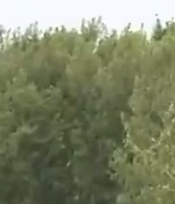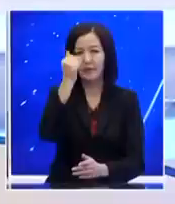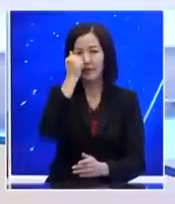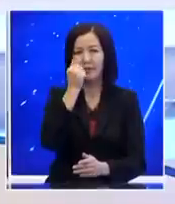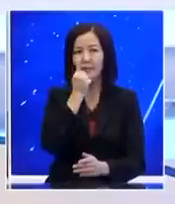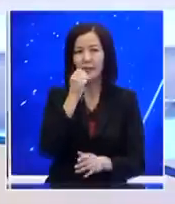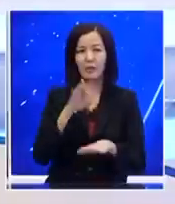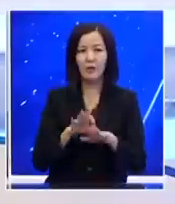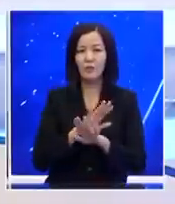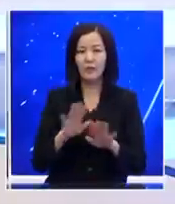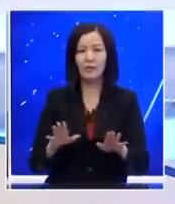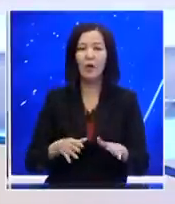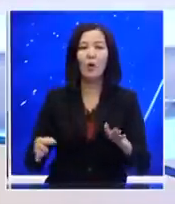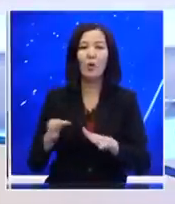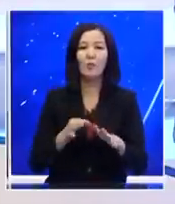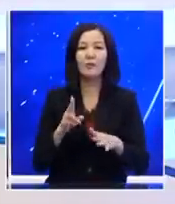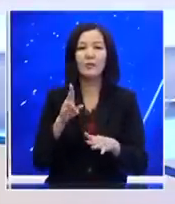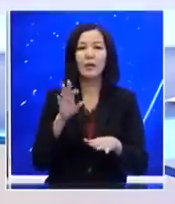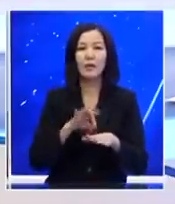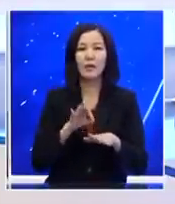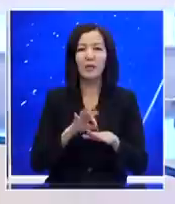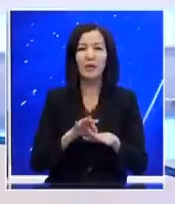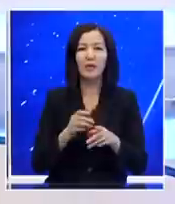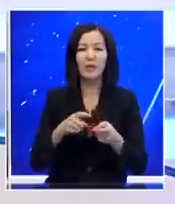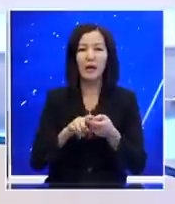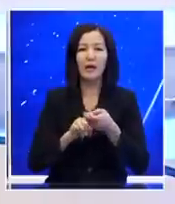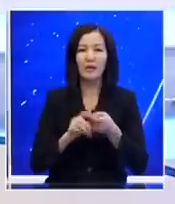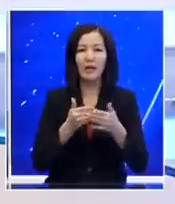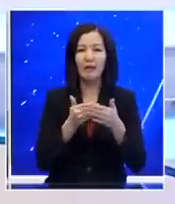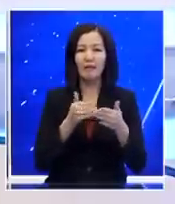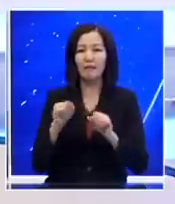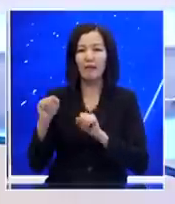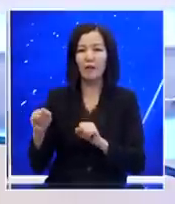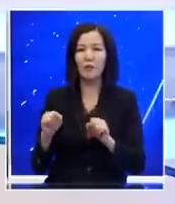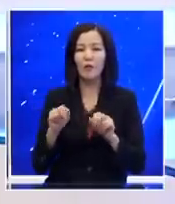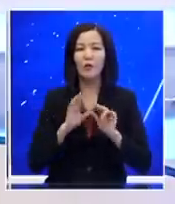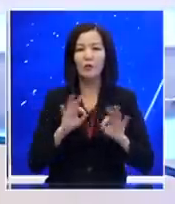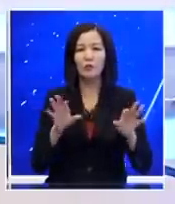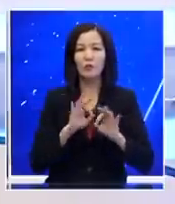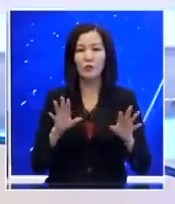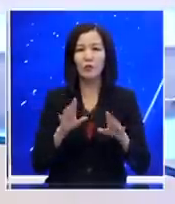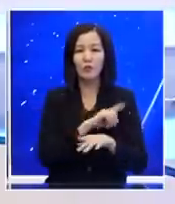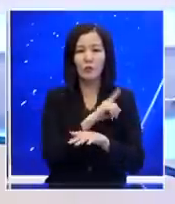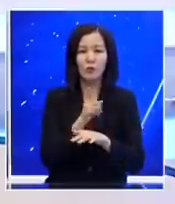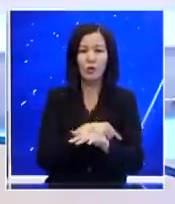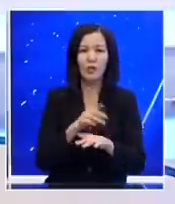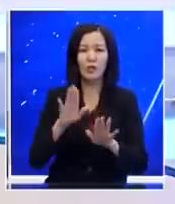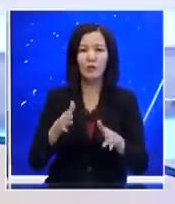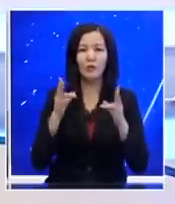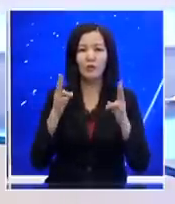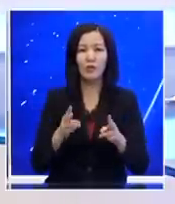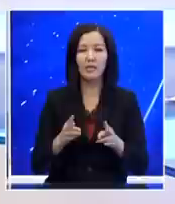Талдықорған. Облыста коронавирустық инфекцияның алдын алу, түсіндіру жұмыстары күшейтілген режимде. Төтенше